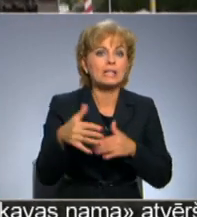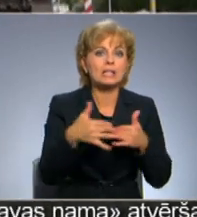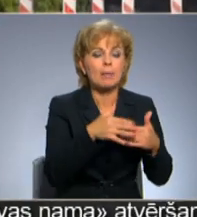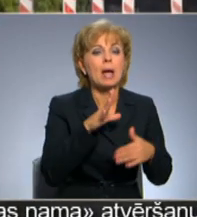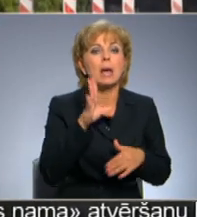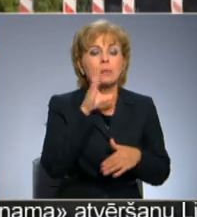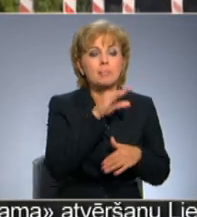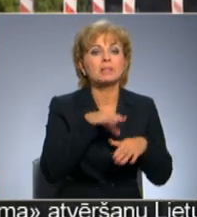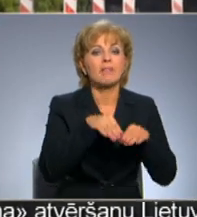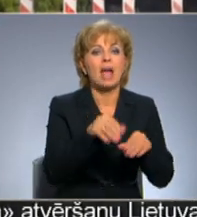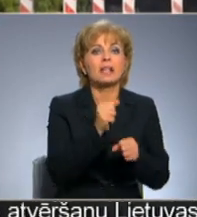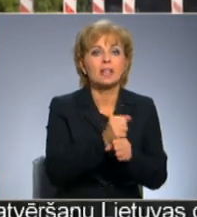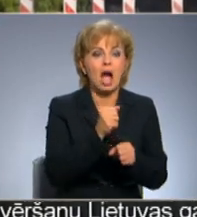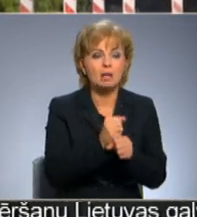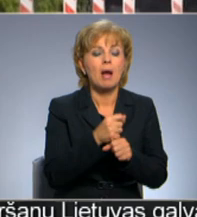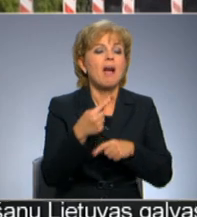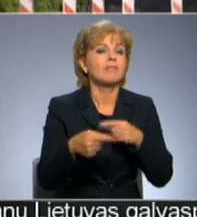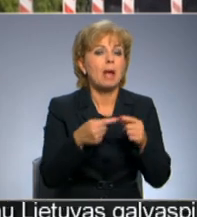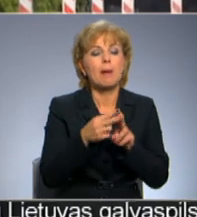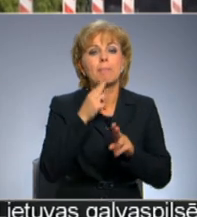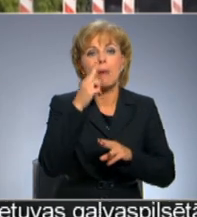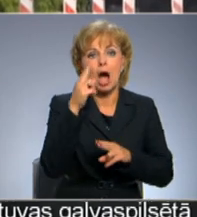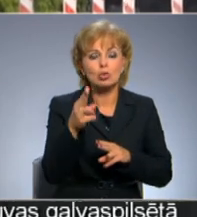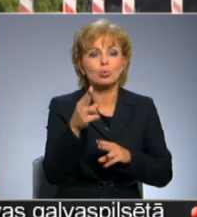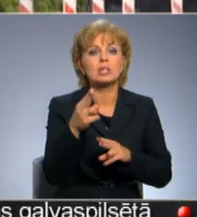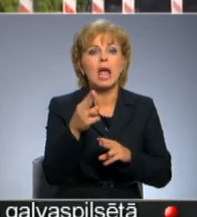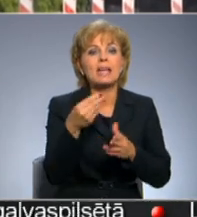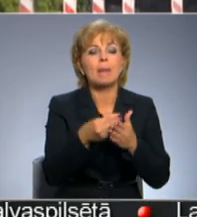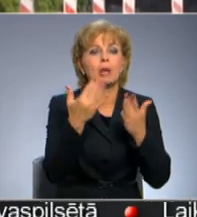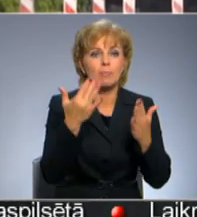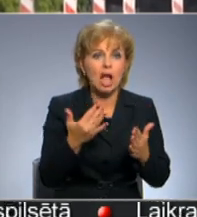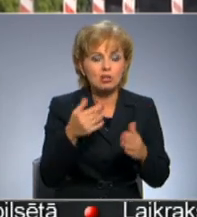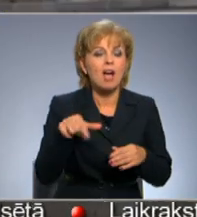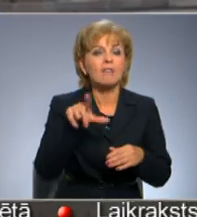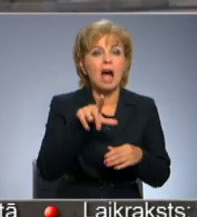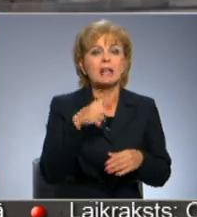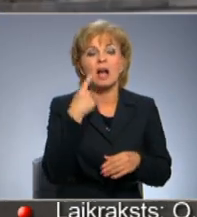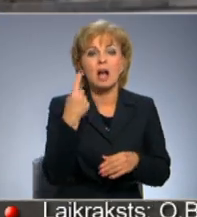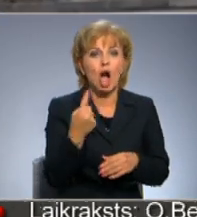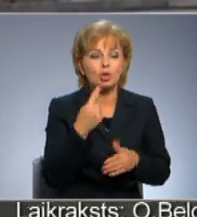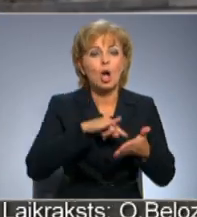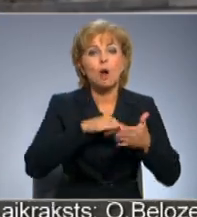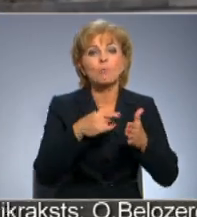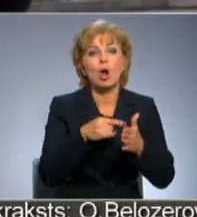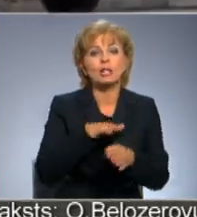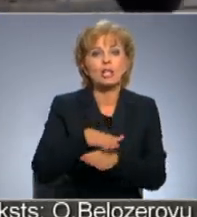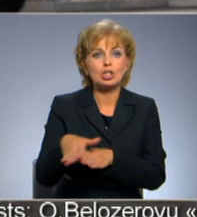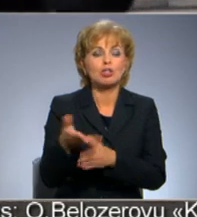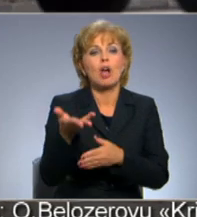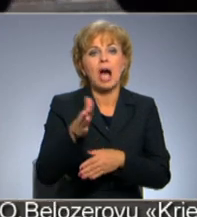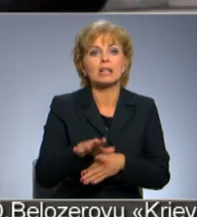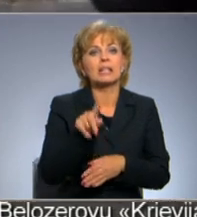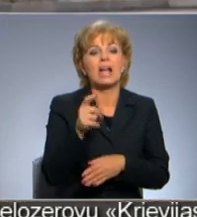iespēju veikt šos darbus, nemitīgi pārsūdzēja iepirkuma rezultātus. Iepirkums ilga vairāk nekā gadu, bet projekta īstenošanai atlika